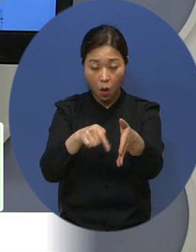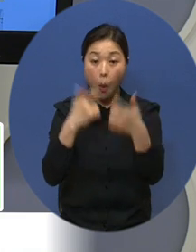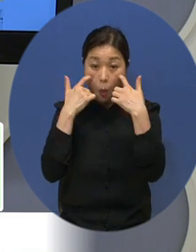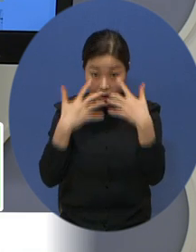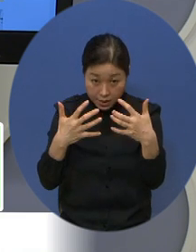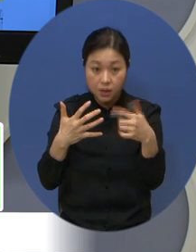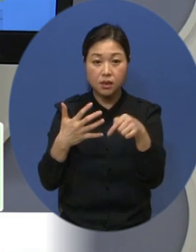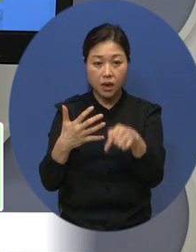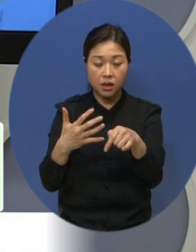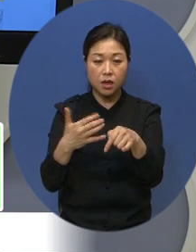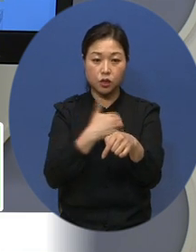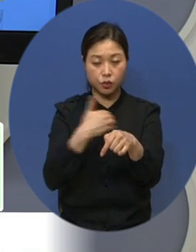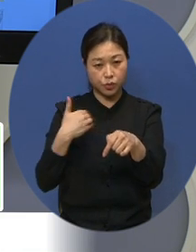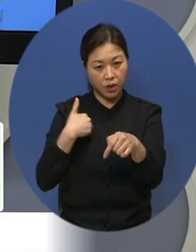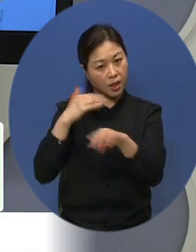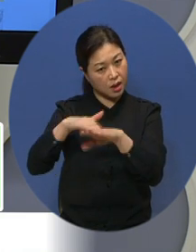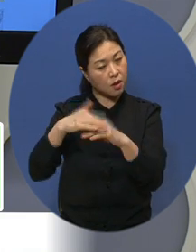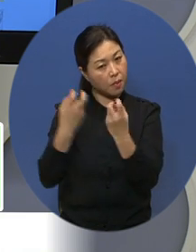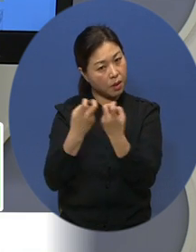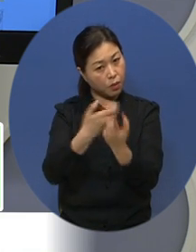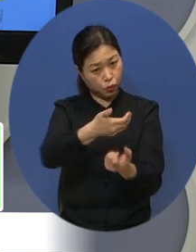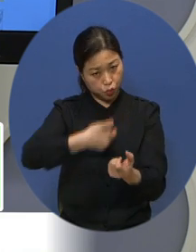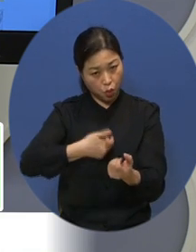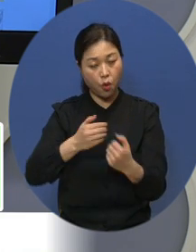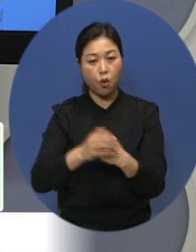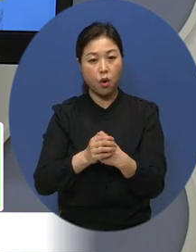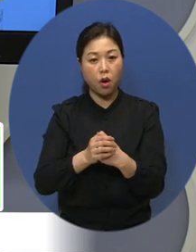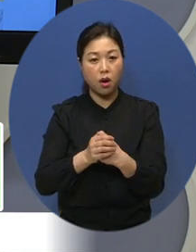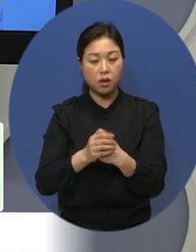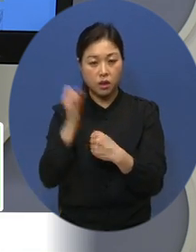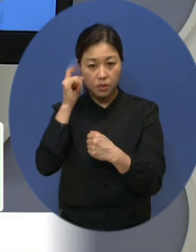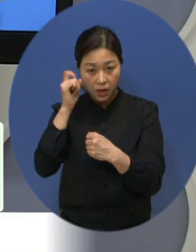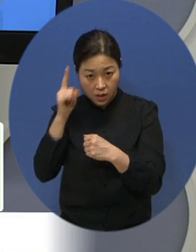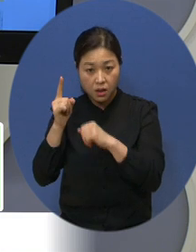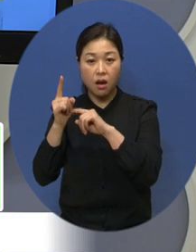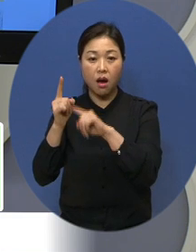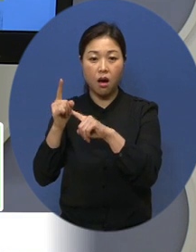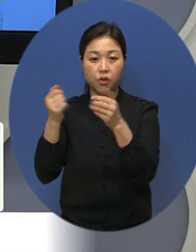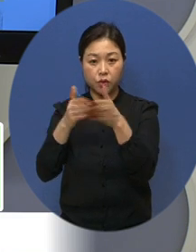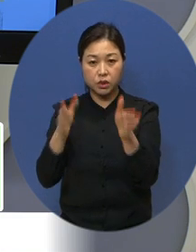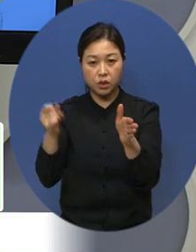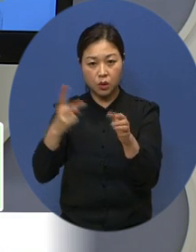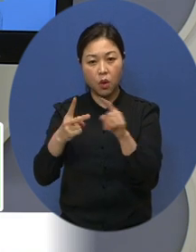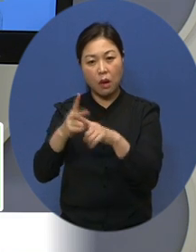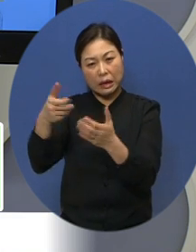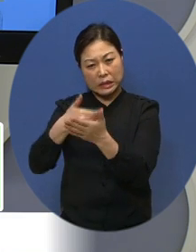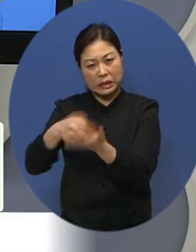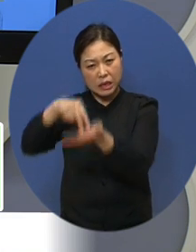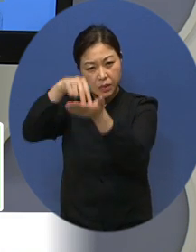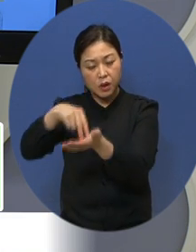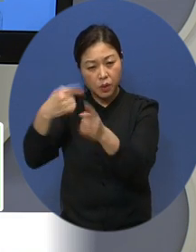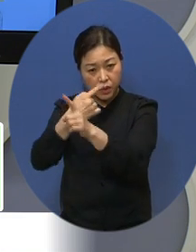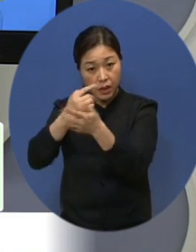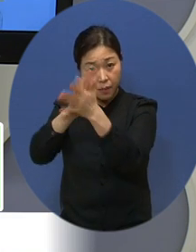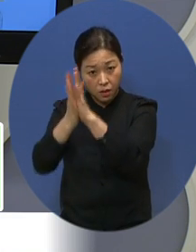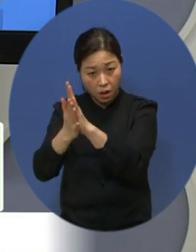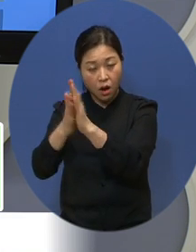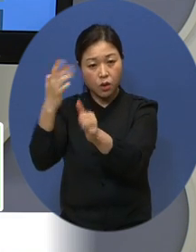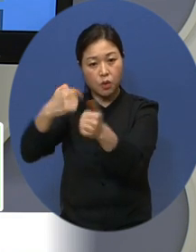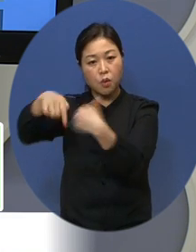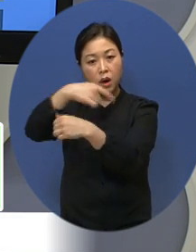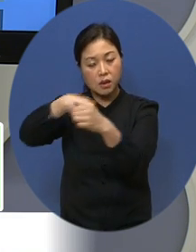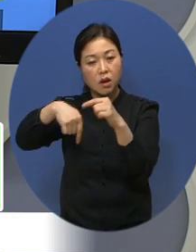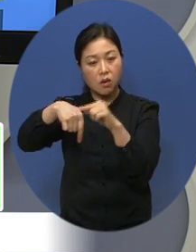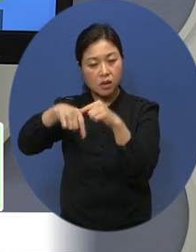대한 충분한 대책을 마련하고 스마트 교실 과 노후한 엘리베이터 교체 등 교육환경 개선사업을